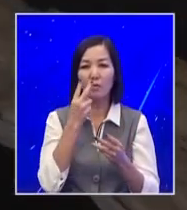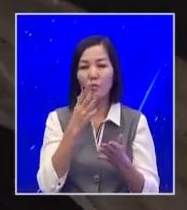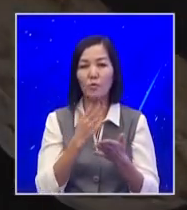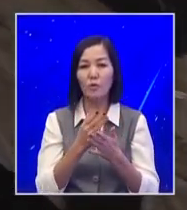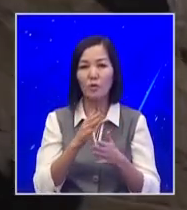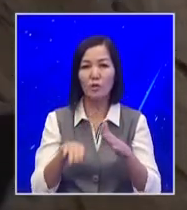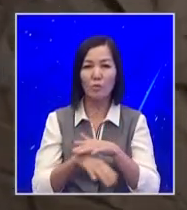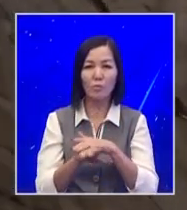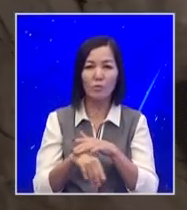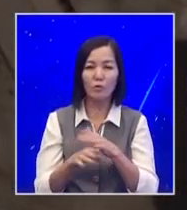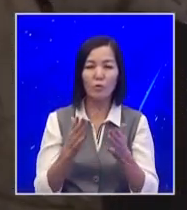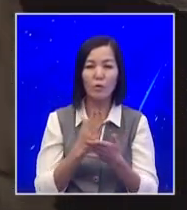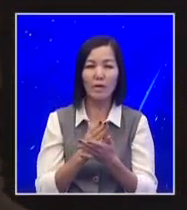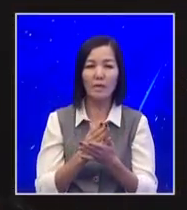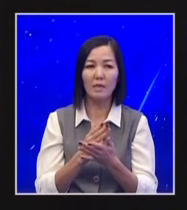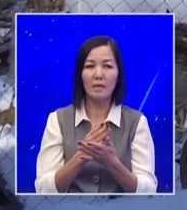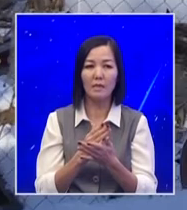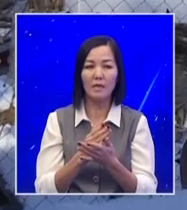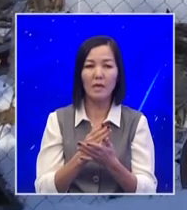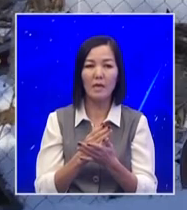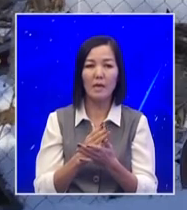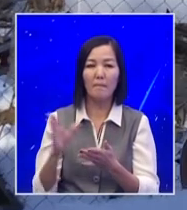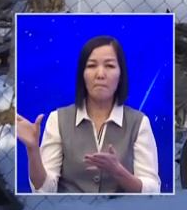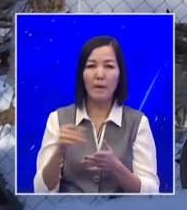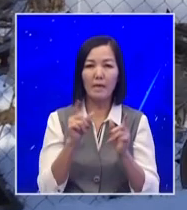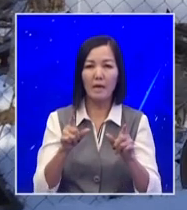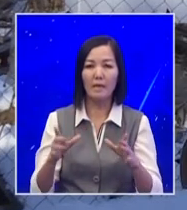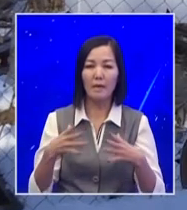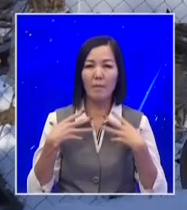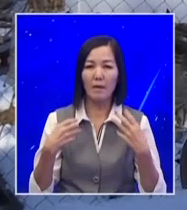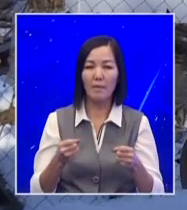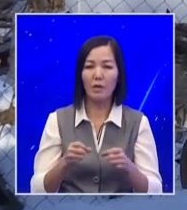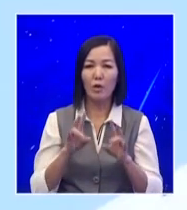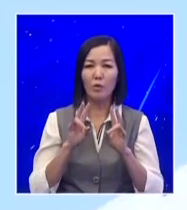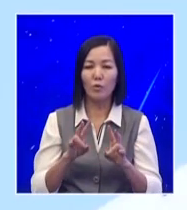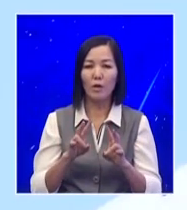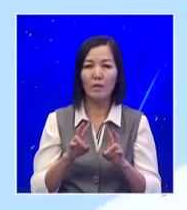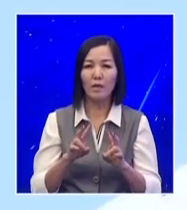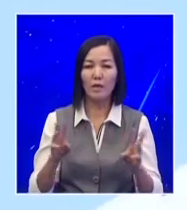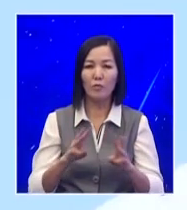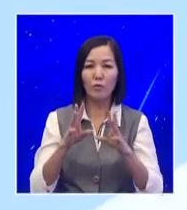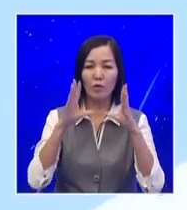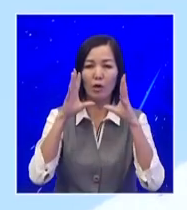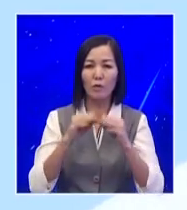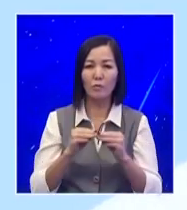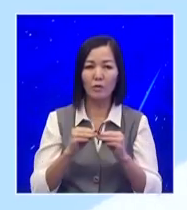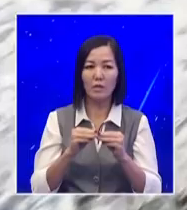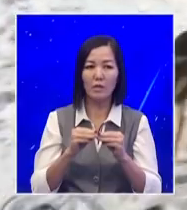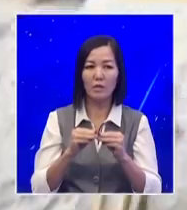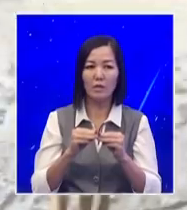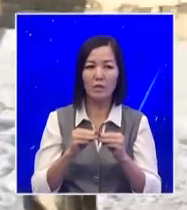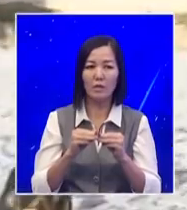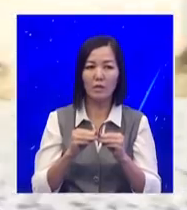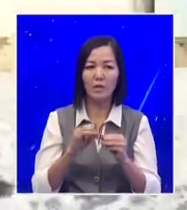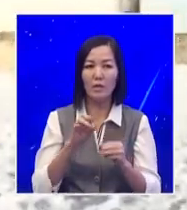Қаңырап, төрт қабырғасы ғана қалған. Абырой болғанда адам шығыны жоқ. Тек отта ауыздықтауға барған отағасы